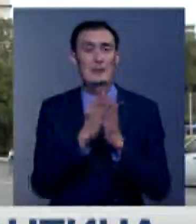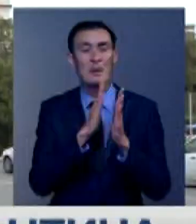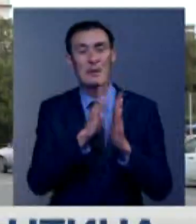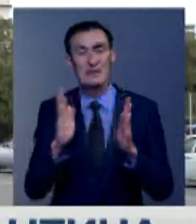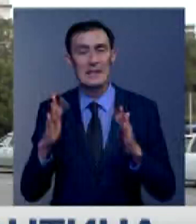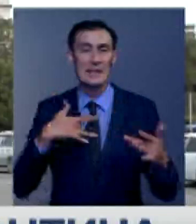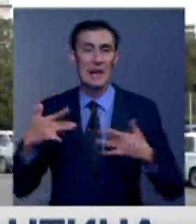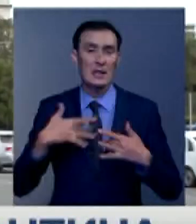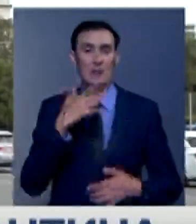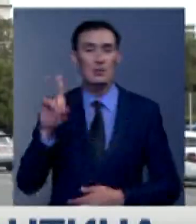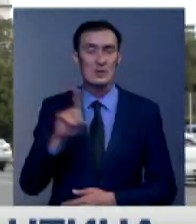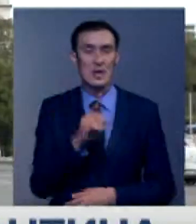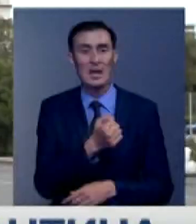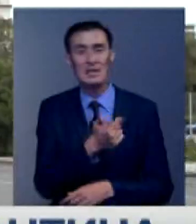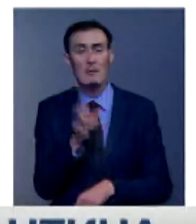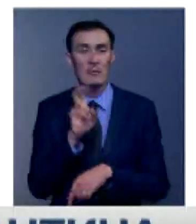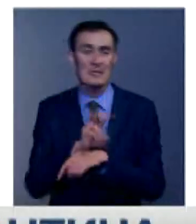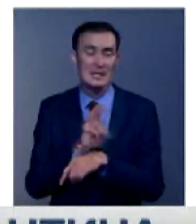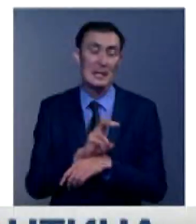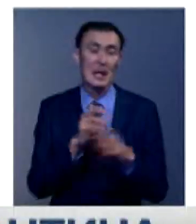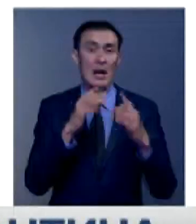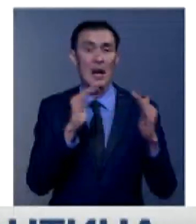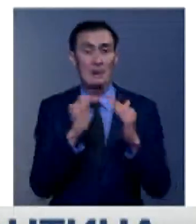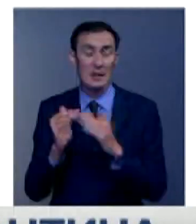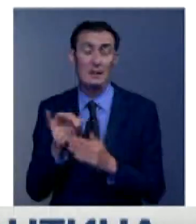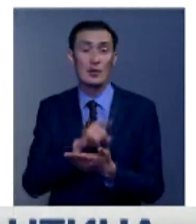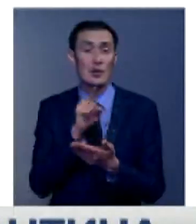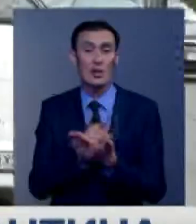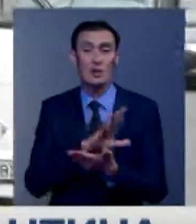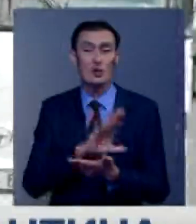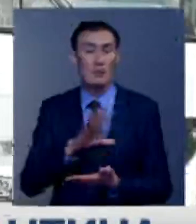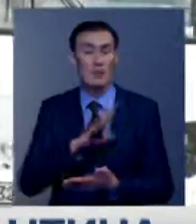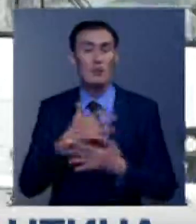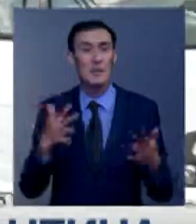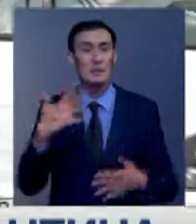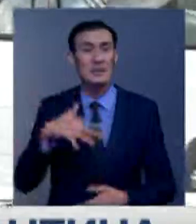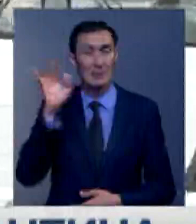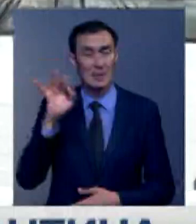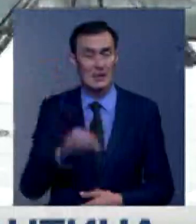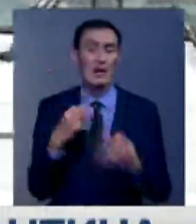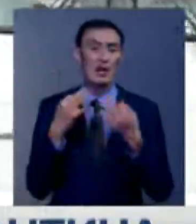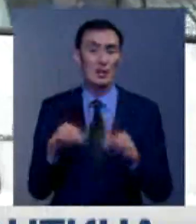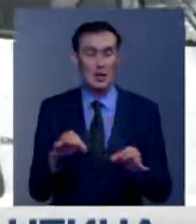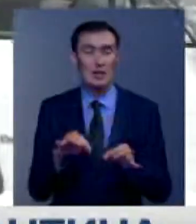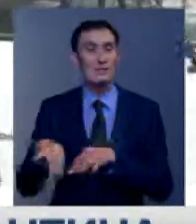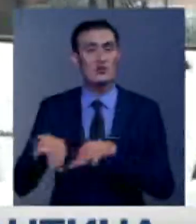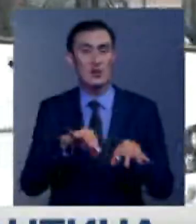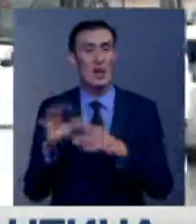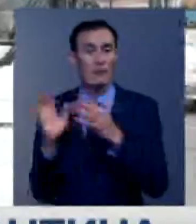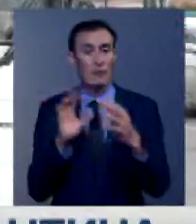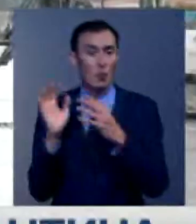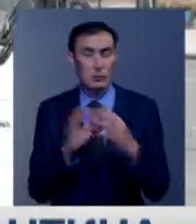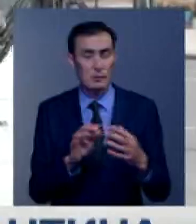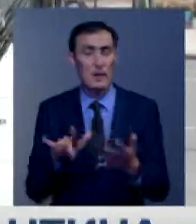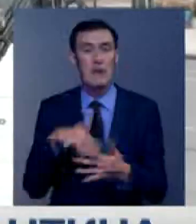и театры. Количество посетителей культурных объектов, как и везде, не должно превышать 50%. Разрешено движение общественного транспорта